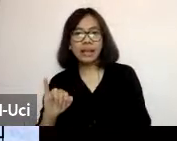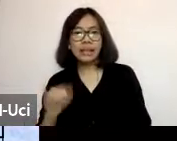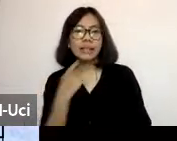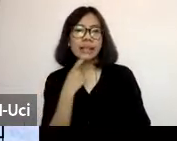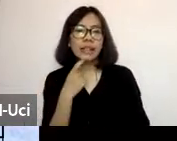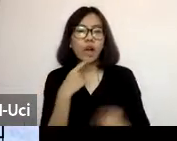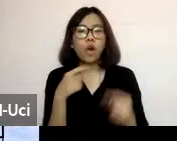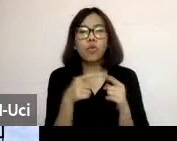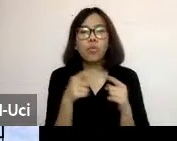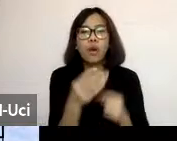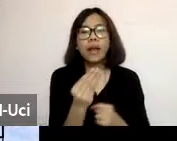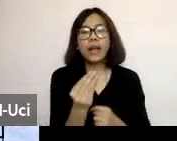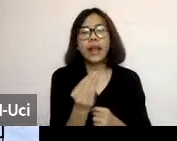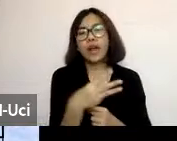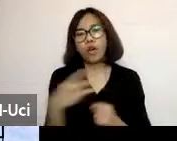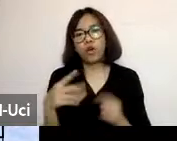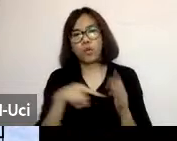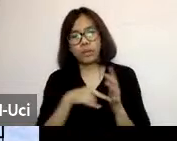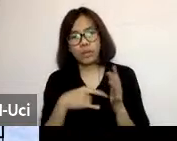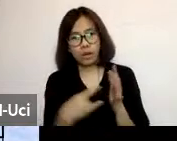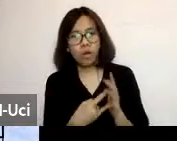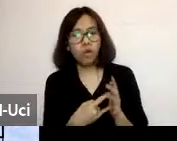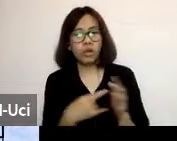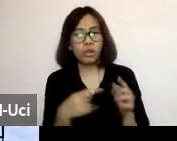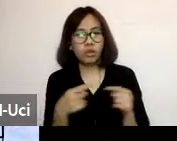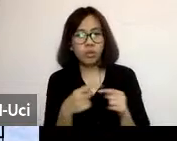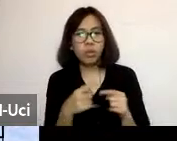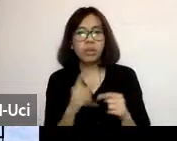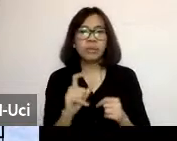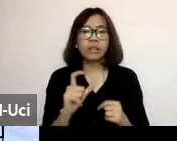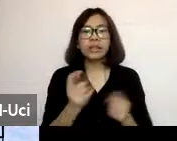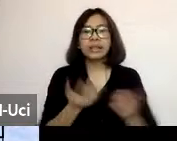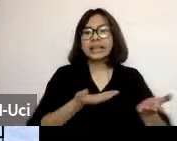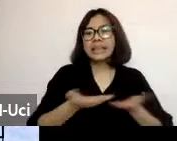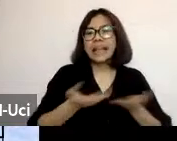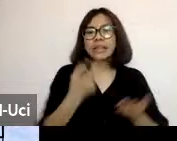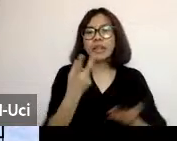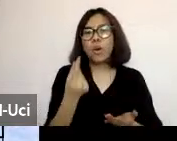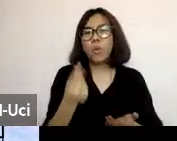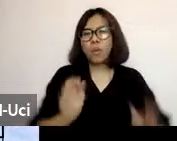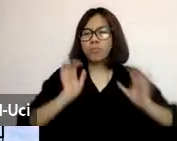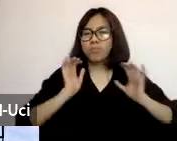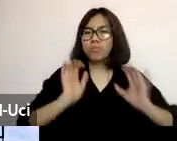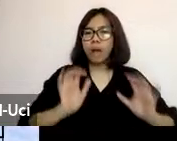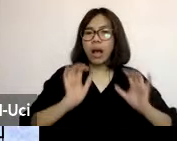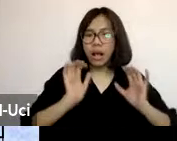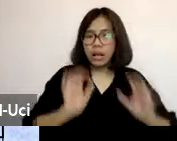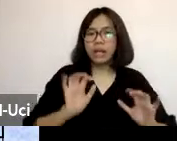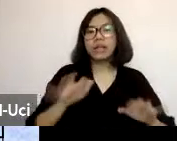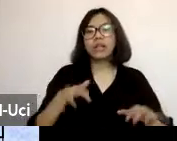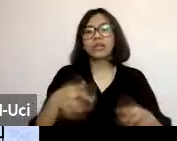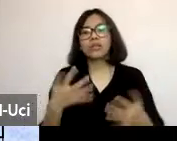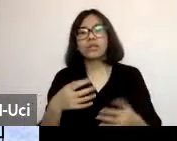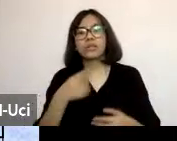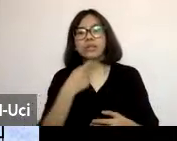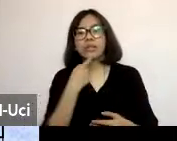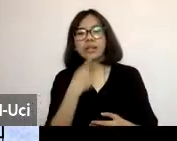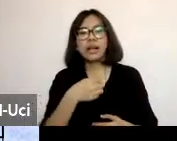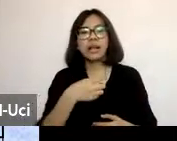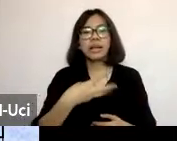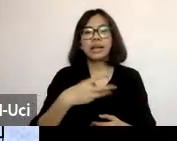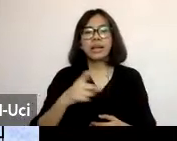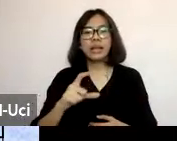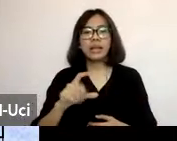ya serta masalah Desa keuangan cukup dominan kemudian yang lain-lainnya adalah soal e-commerce dan